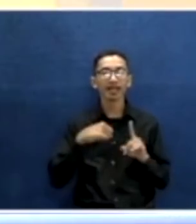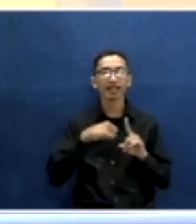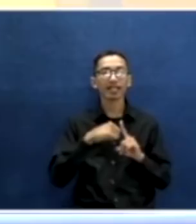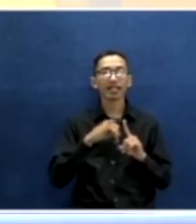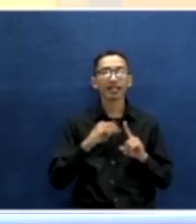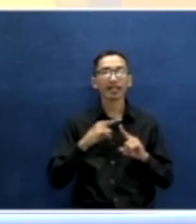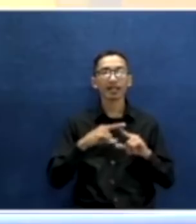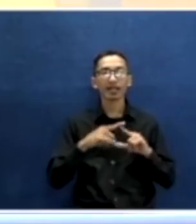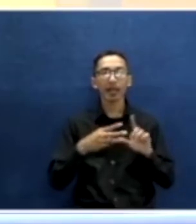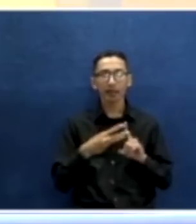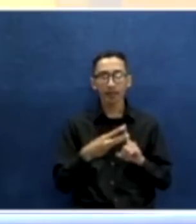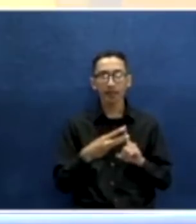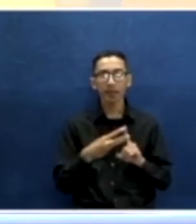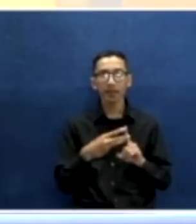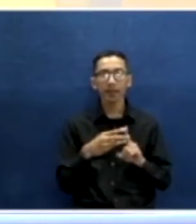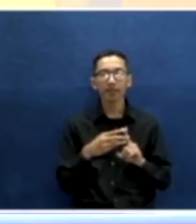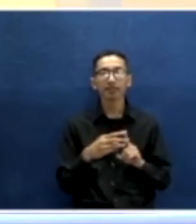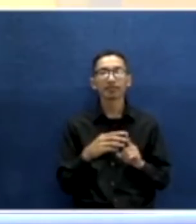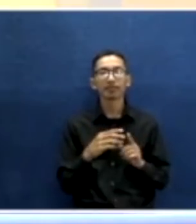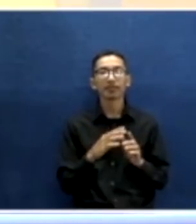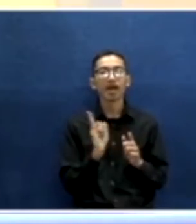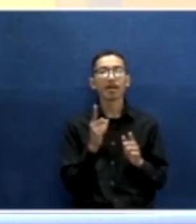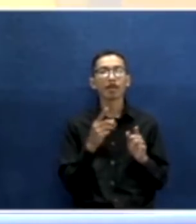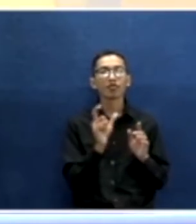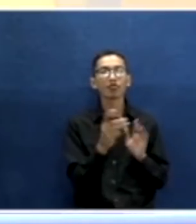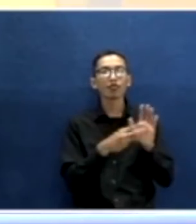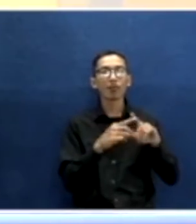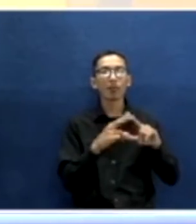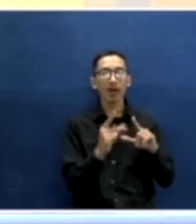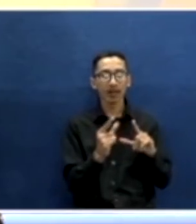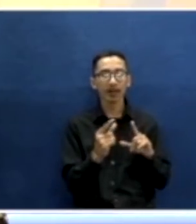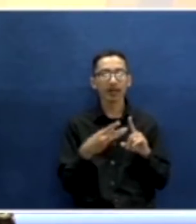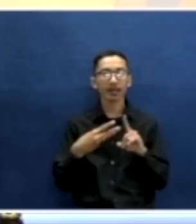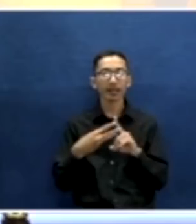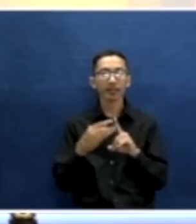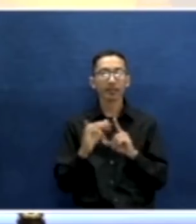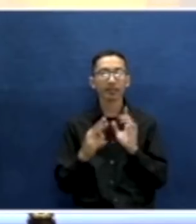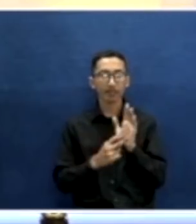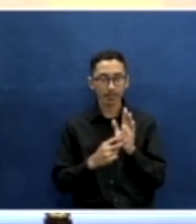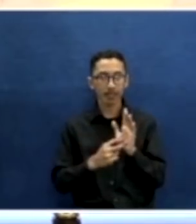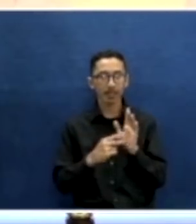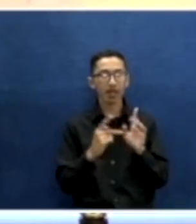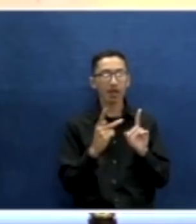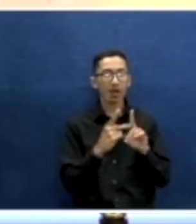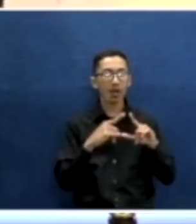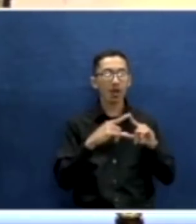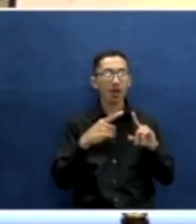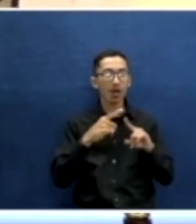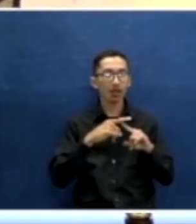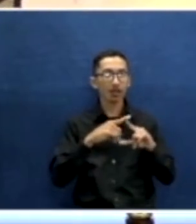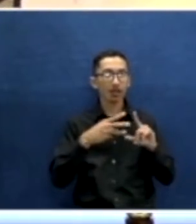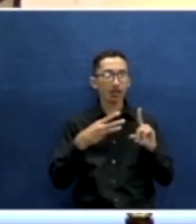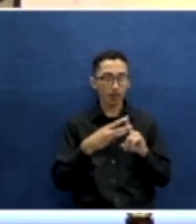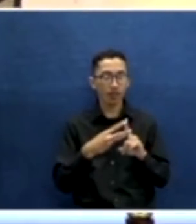kalau kitab sirah itu Umar Bin Khattab ketika menjadi khalifah Salah satu tugas khalifah itu tidak boleh membiarkan